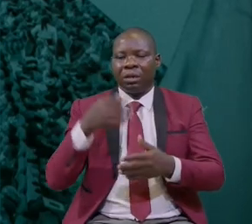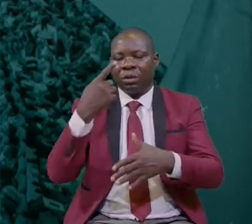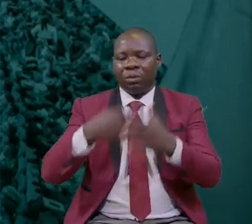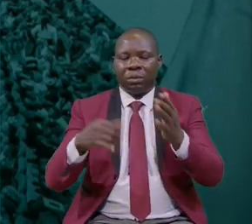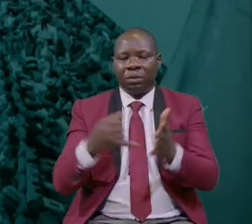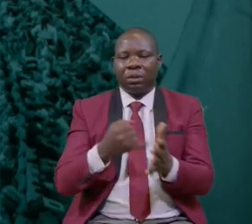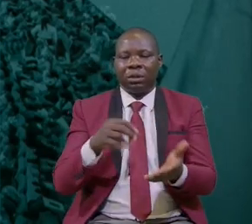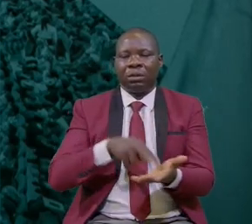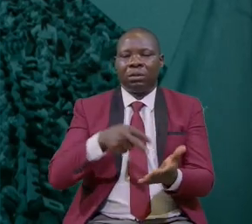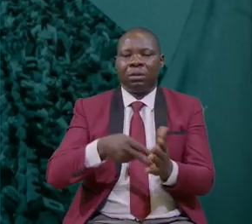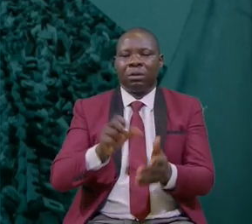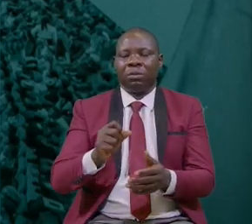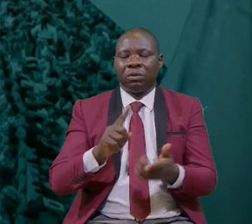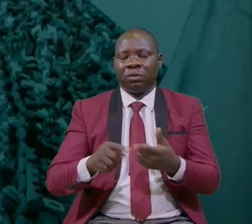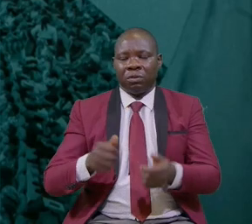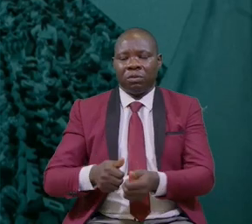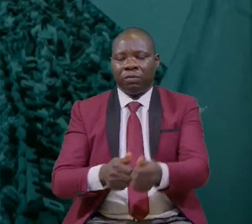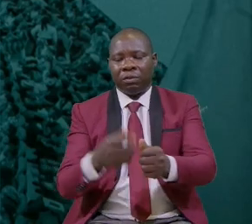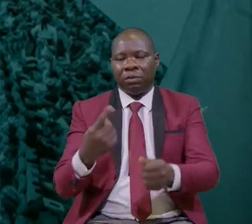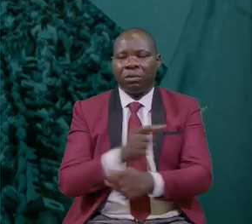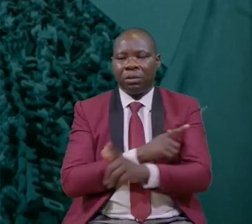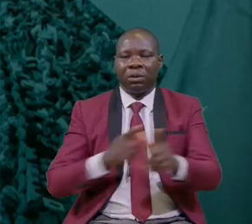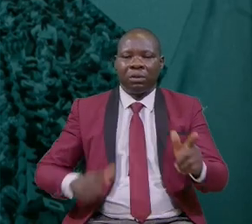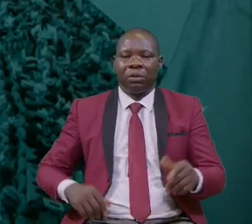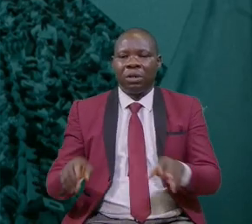Et cette science-là, c'est pour vous aider